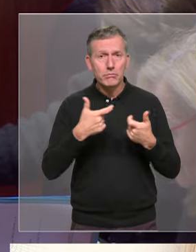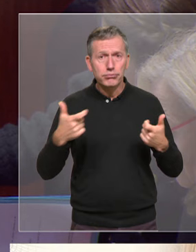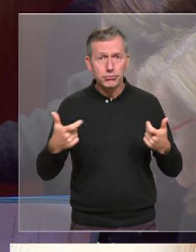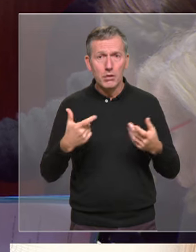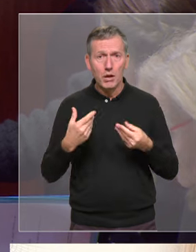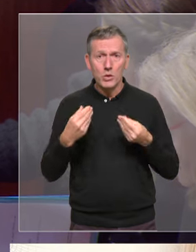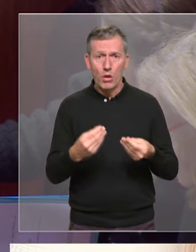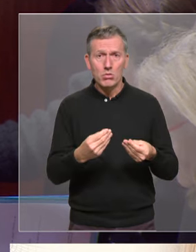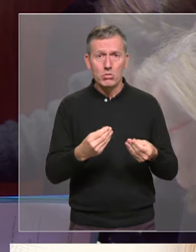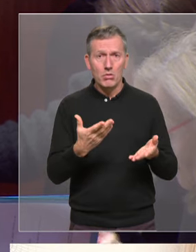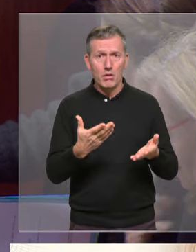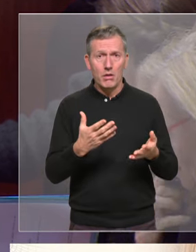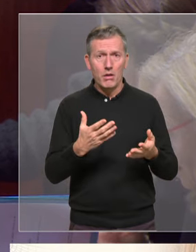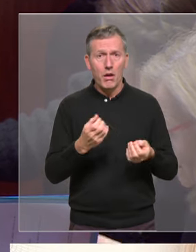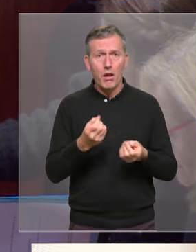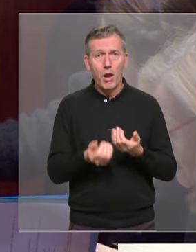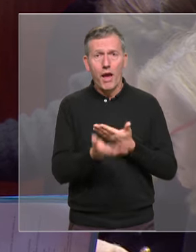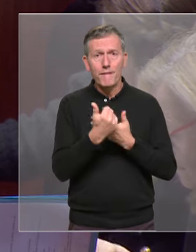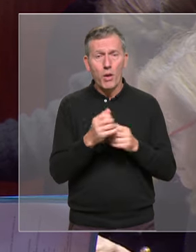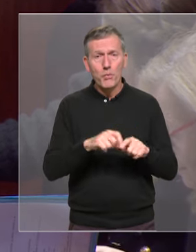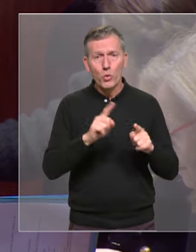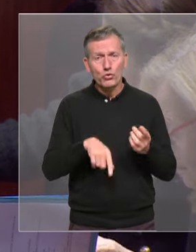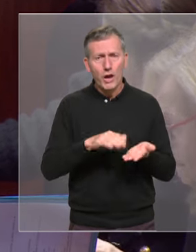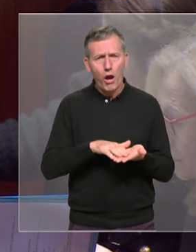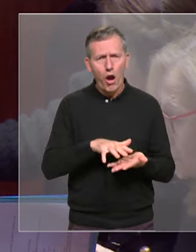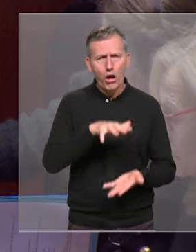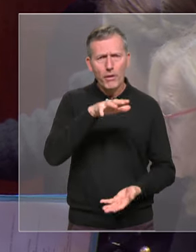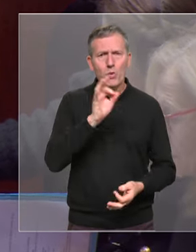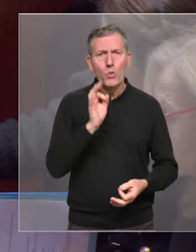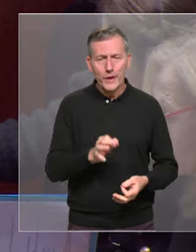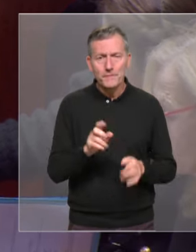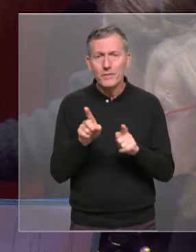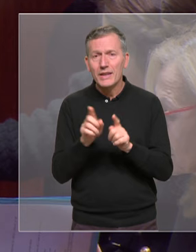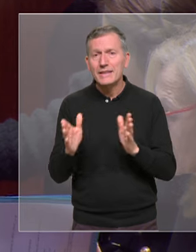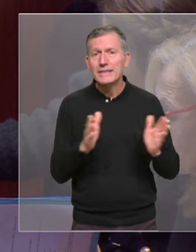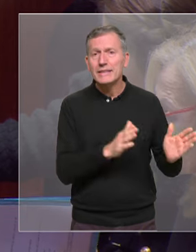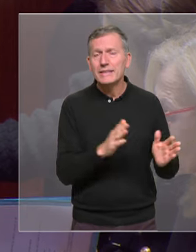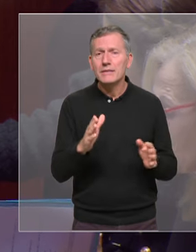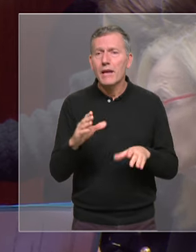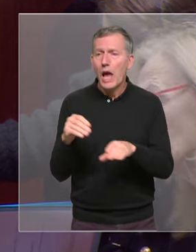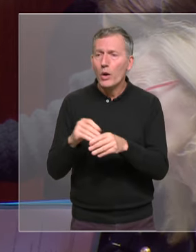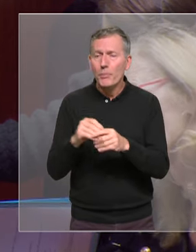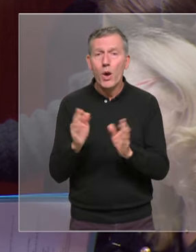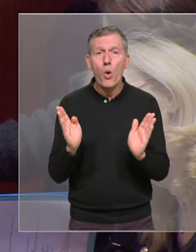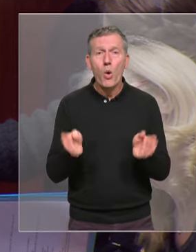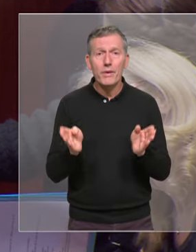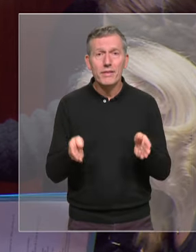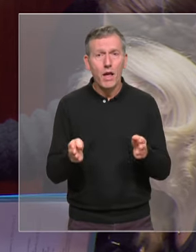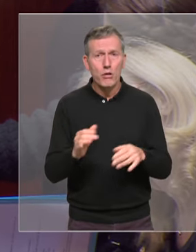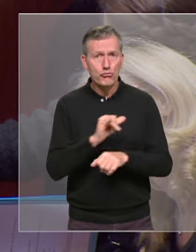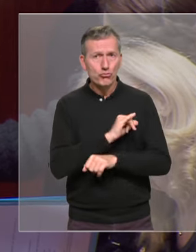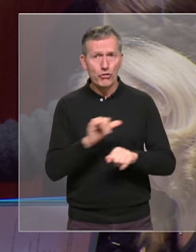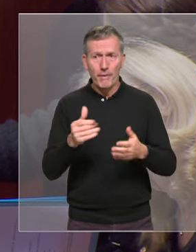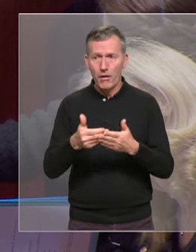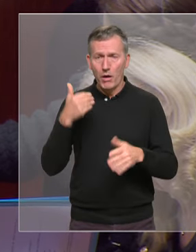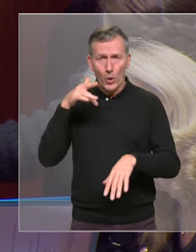effectivement, ces enveloppes-là ne vont faire qu'augmenter. Vous avez cité les économies sur les hôpitaux. Jamais l'hôpital